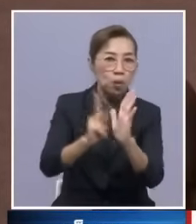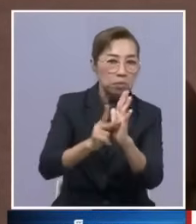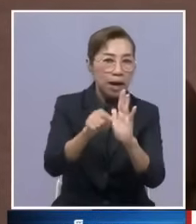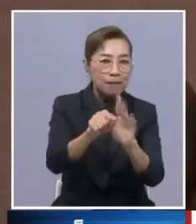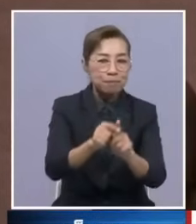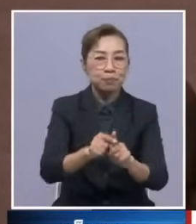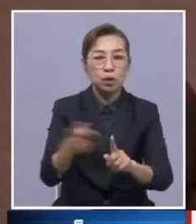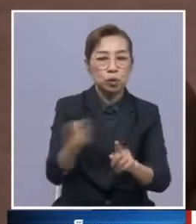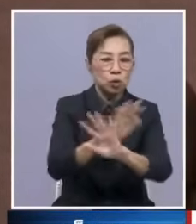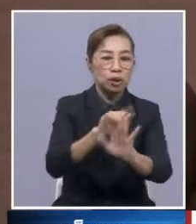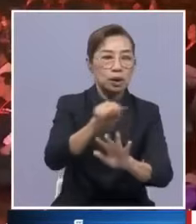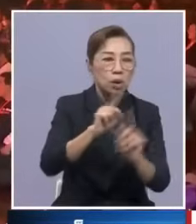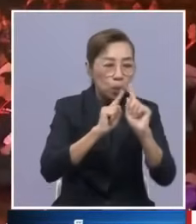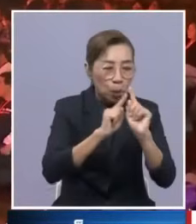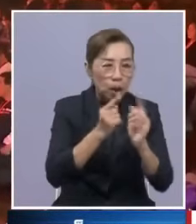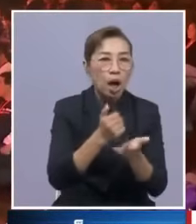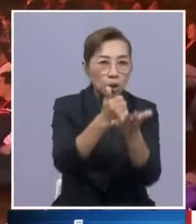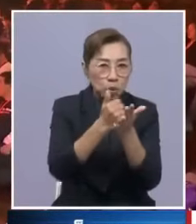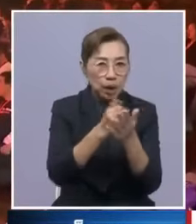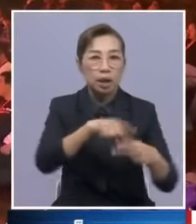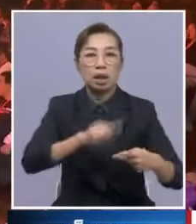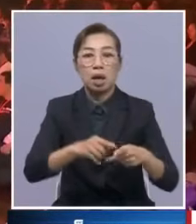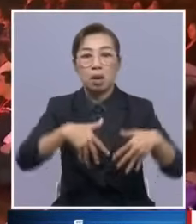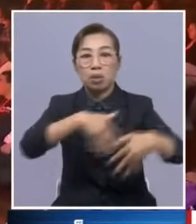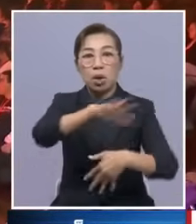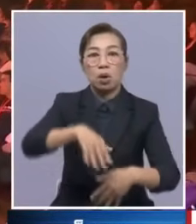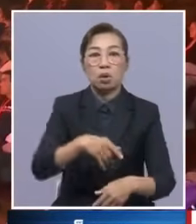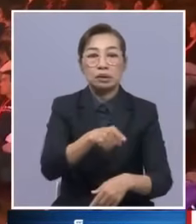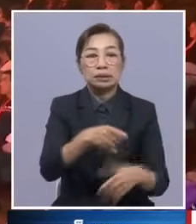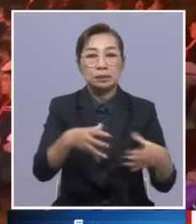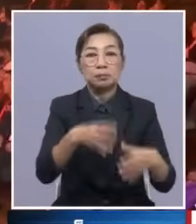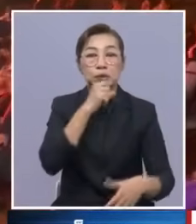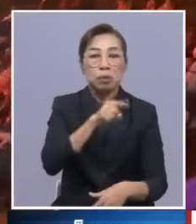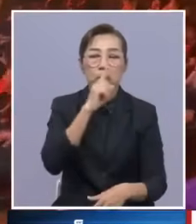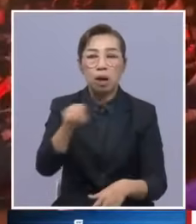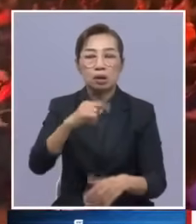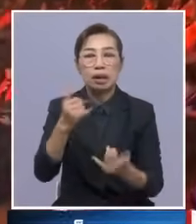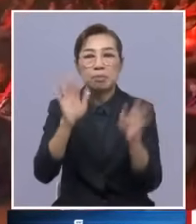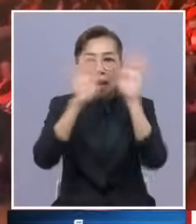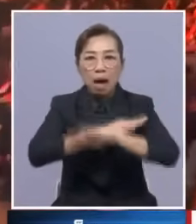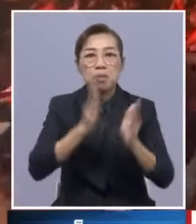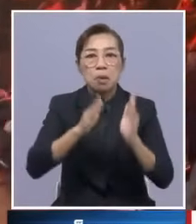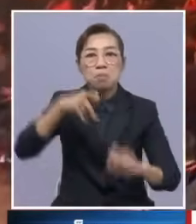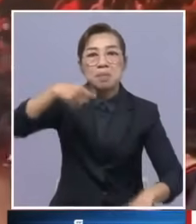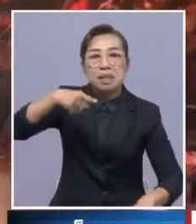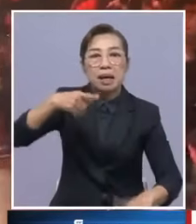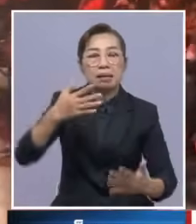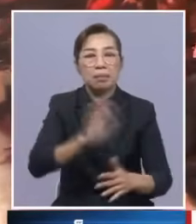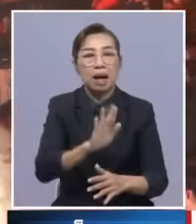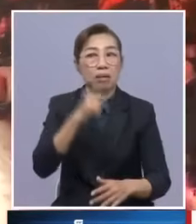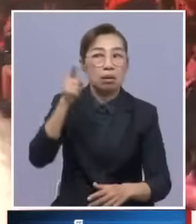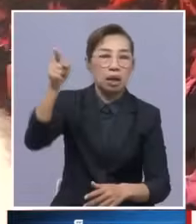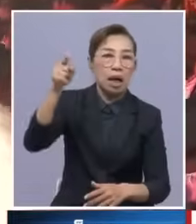ปกว่านั้นครับพลพรรคคนสีส้มก็ยังได้ทีตอกย้ำข้อครหาเรื่อง อภิสิทธิ์ชนนะฮะใครที่อยู่ชั้น